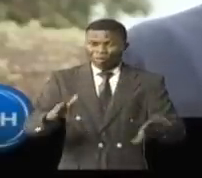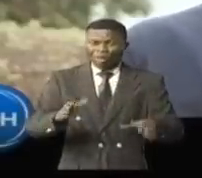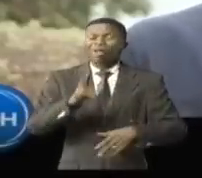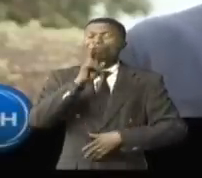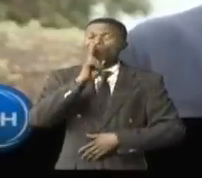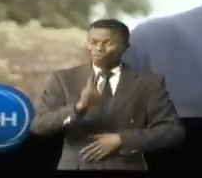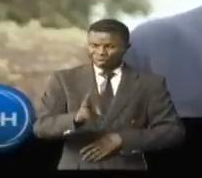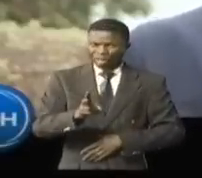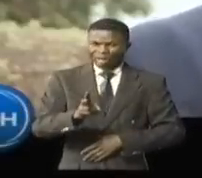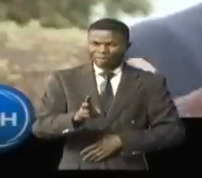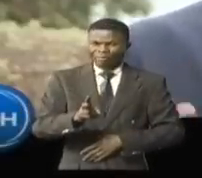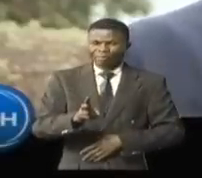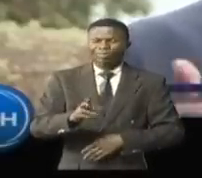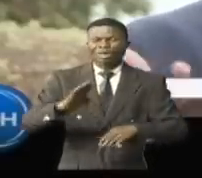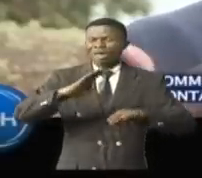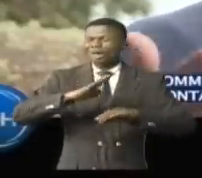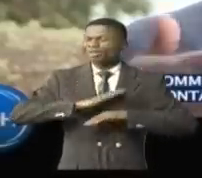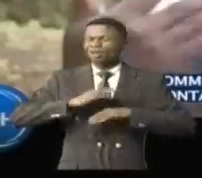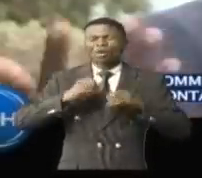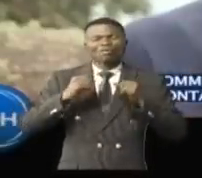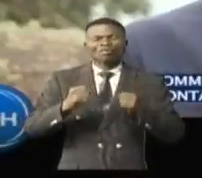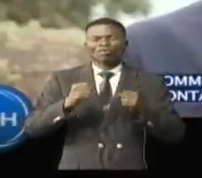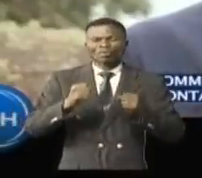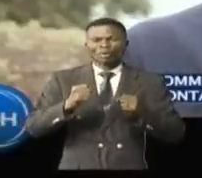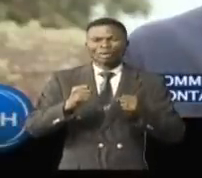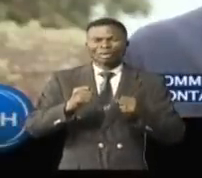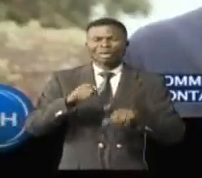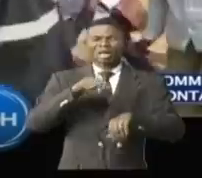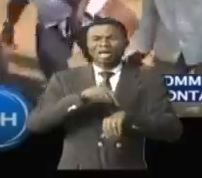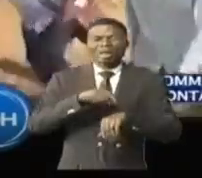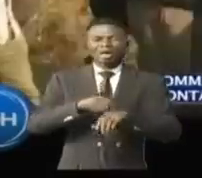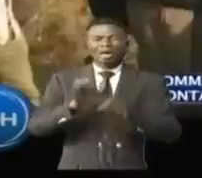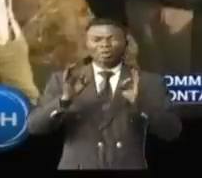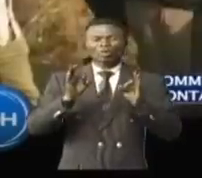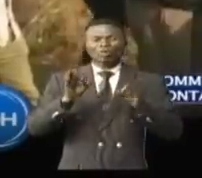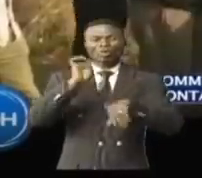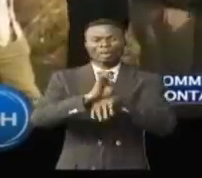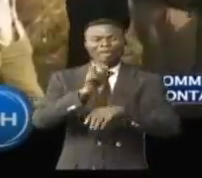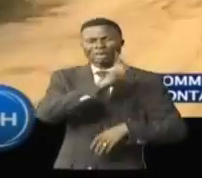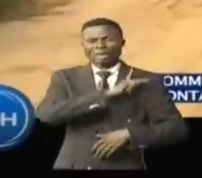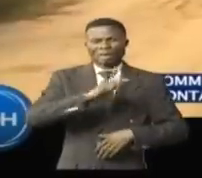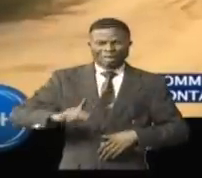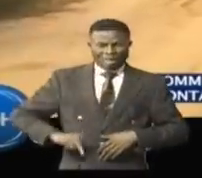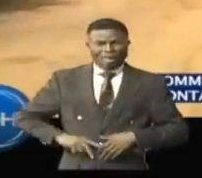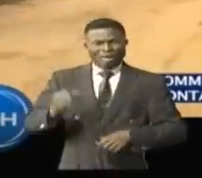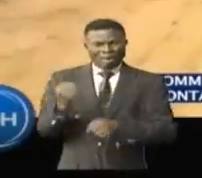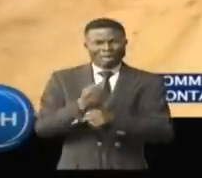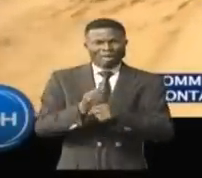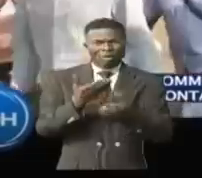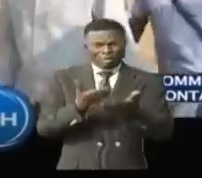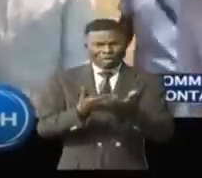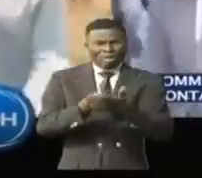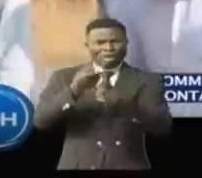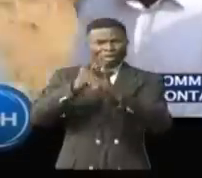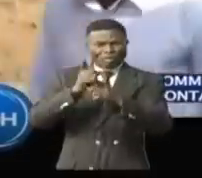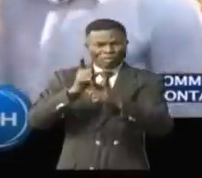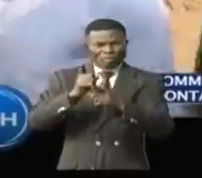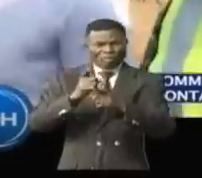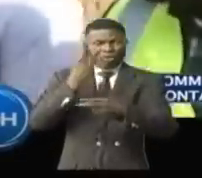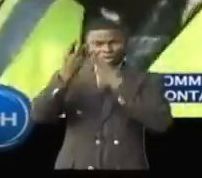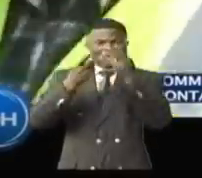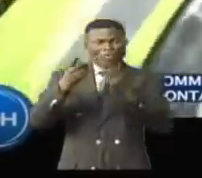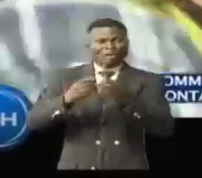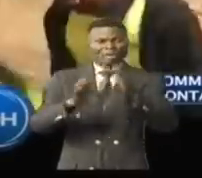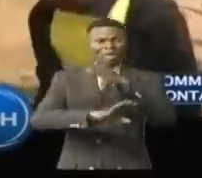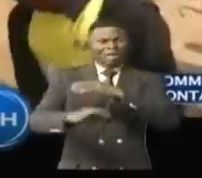cas, il y aura une nouvelle ère pour le kimbanguisme. A noter que ce travail est fruit des derniers passages du chef